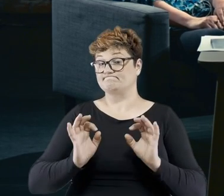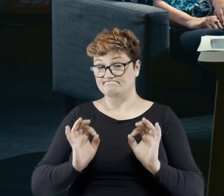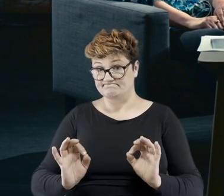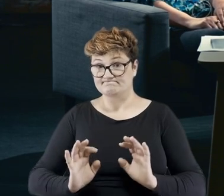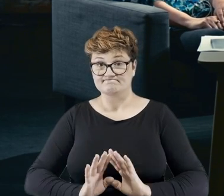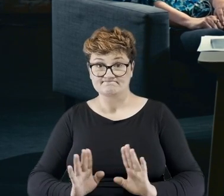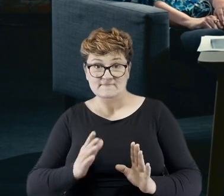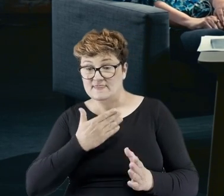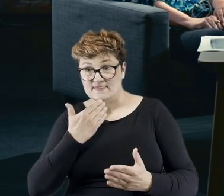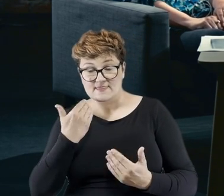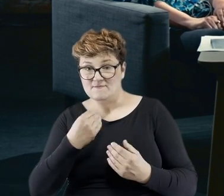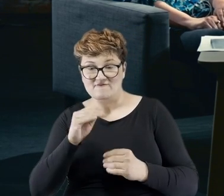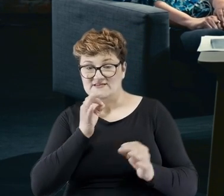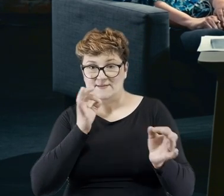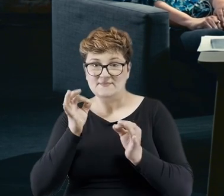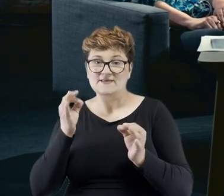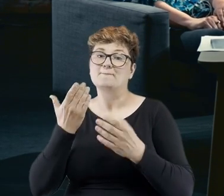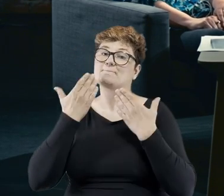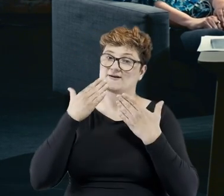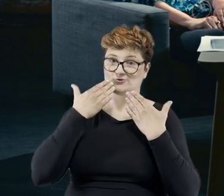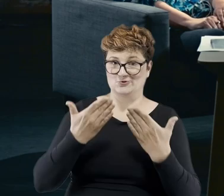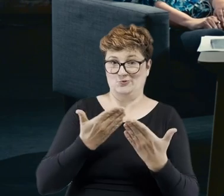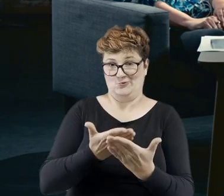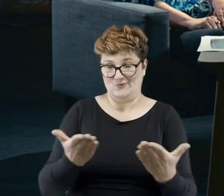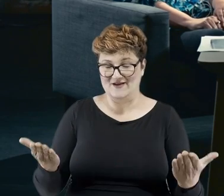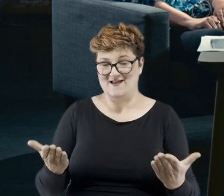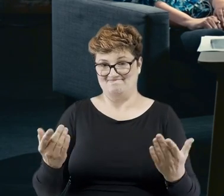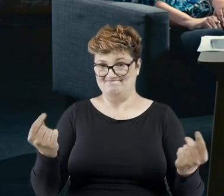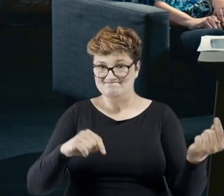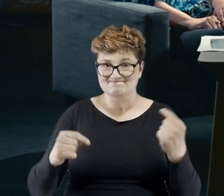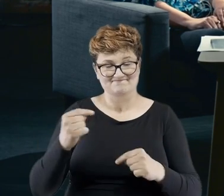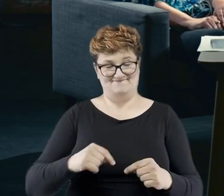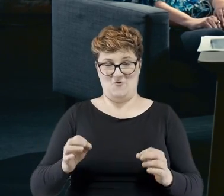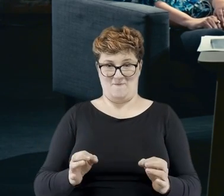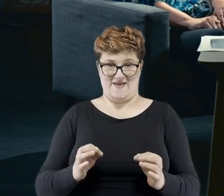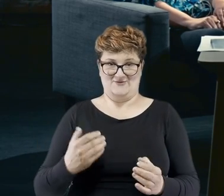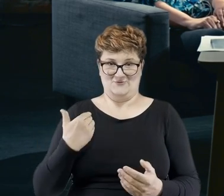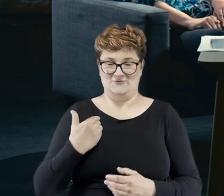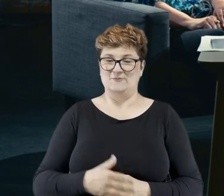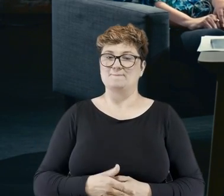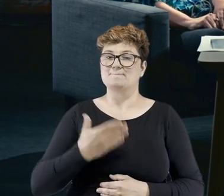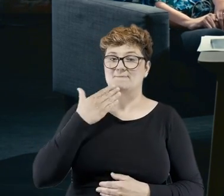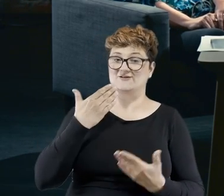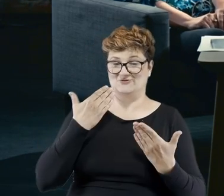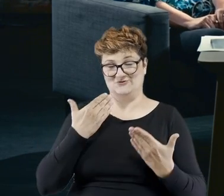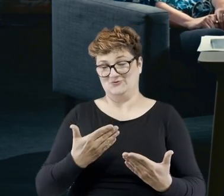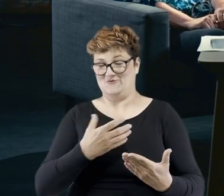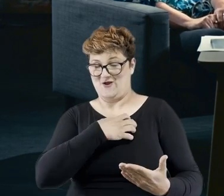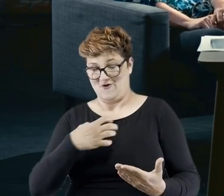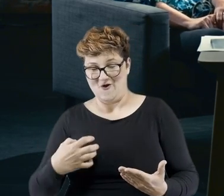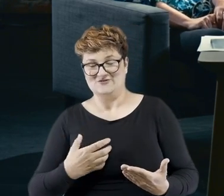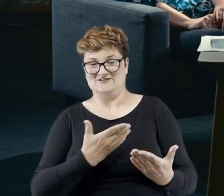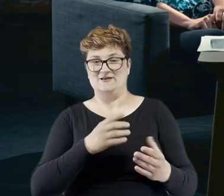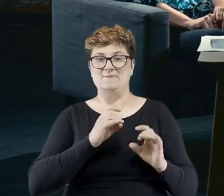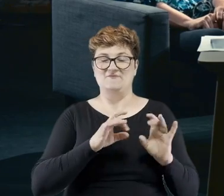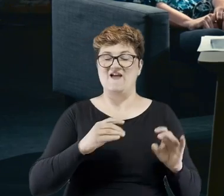Dobrze, to jeśli nie ma więcej pytań, to bardzo dziękuję Państwu za obecność. Bardzo dziękuję mojej gościni. My też